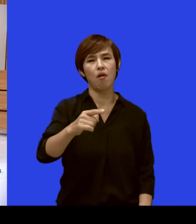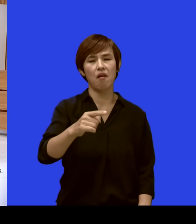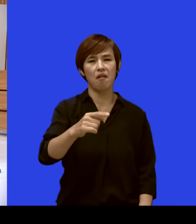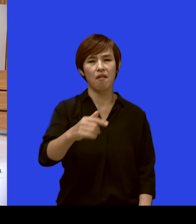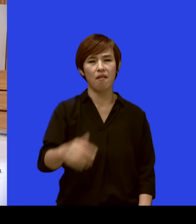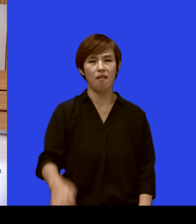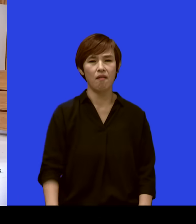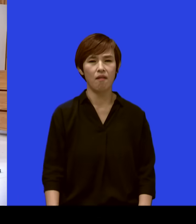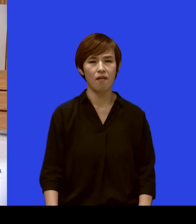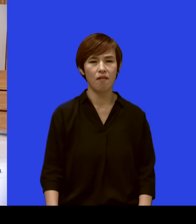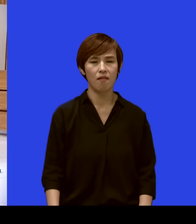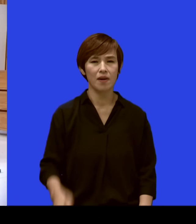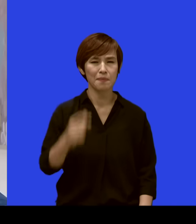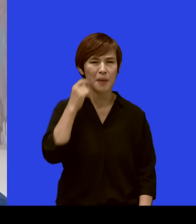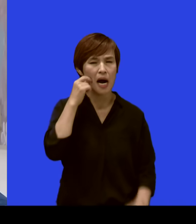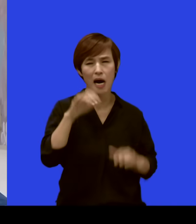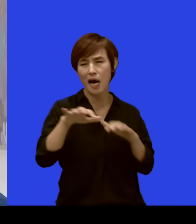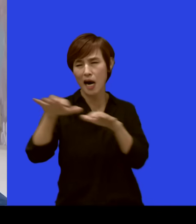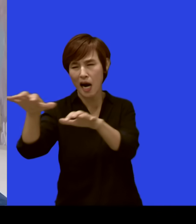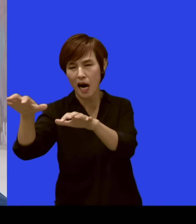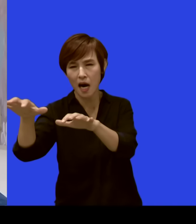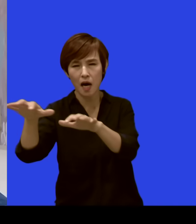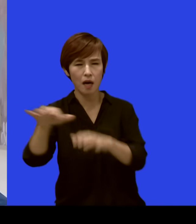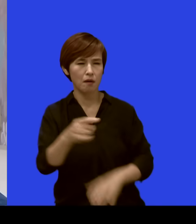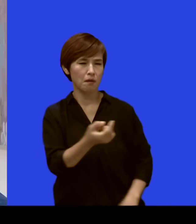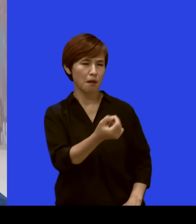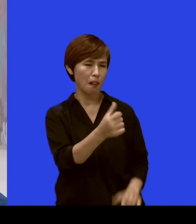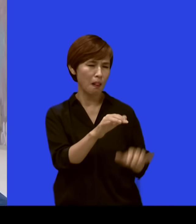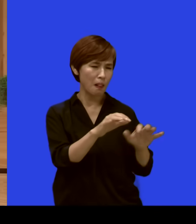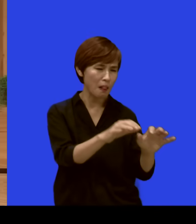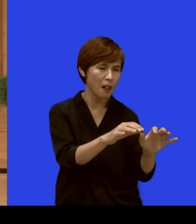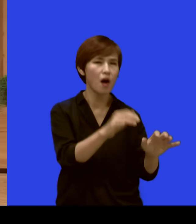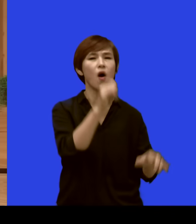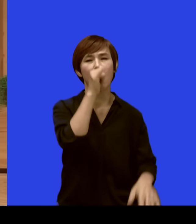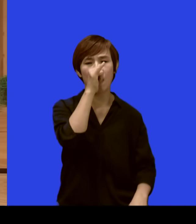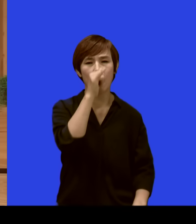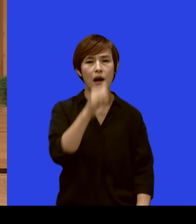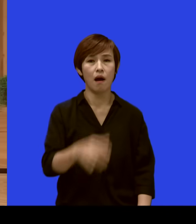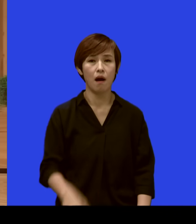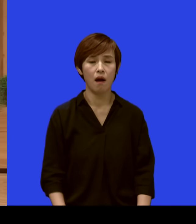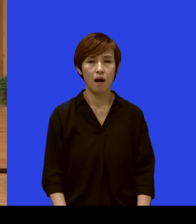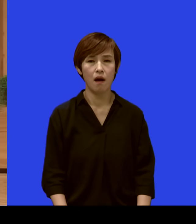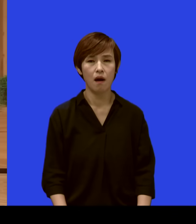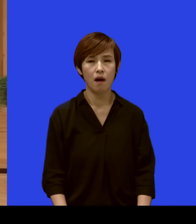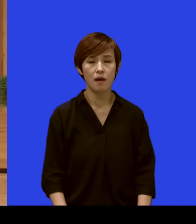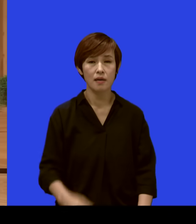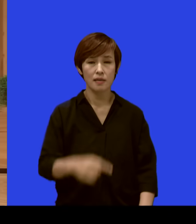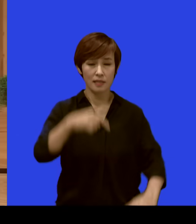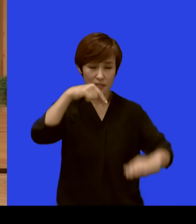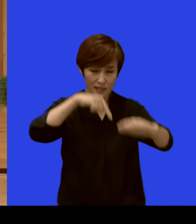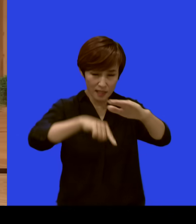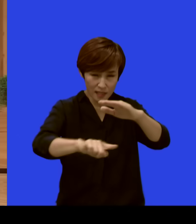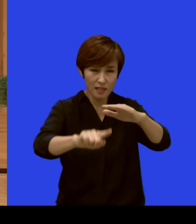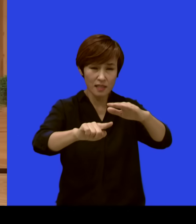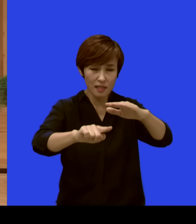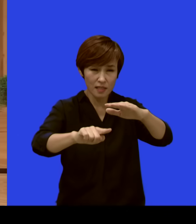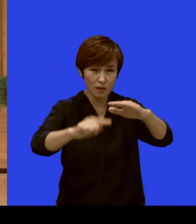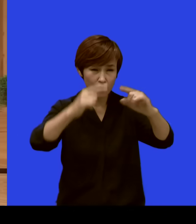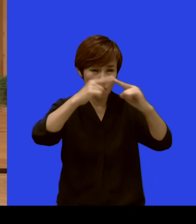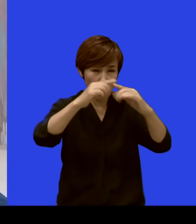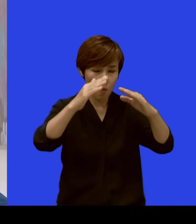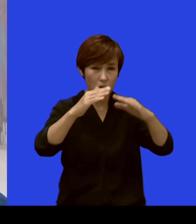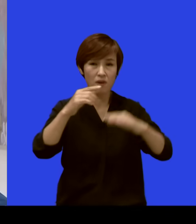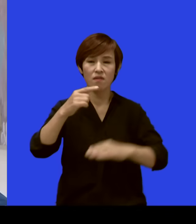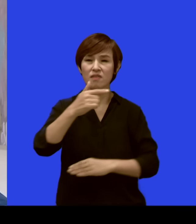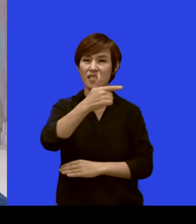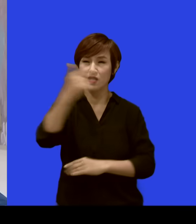리그, 트리플 A가 있구나. 그러니까 땅 위에 있는 백주 대낮에 갈 수 있는 교회를 다닐 수